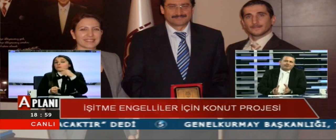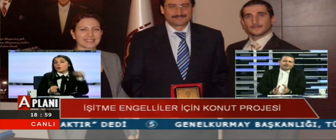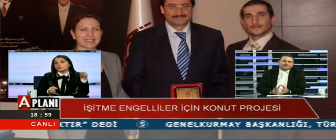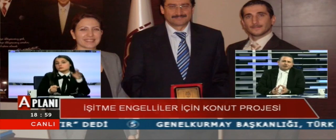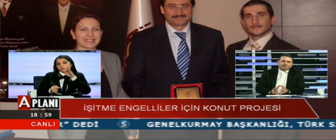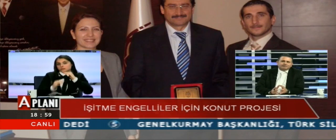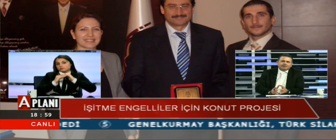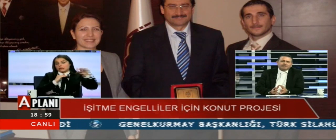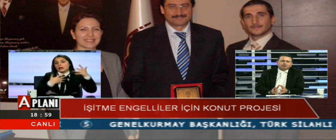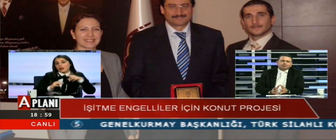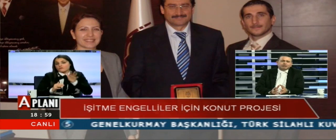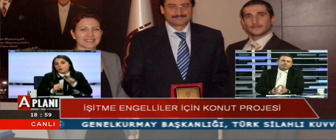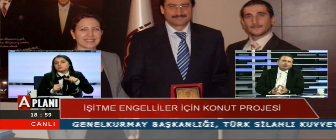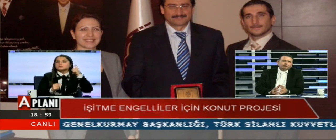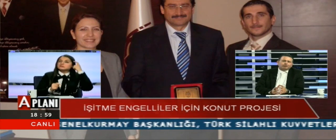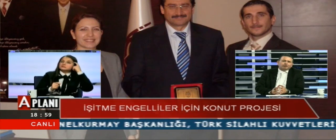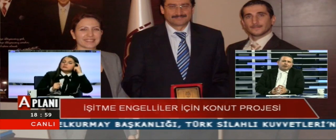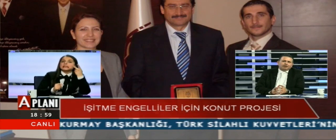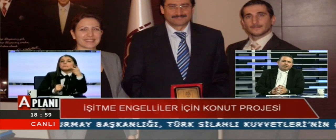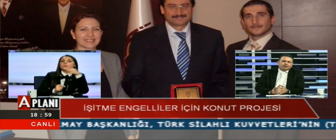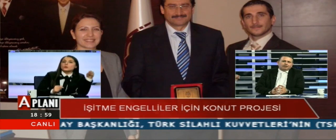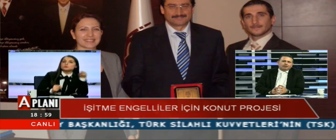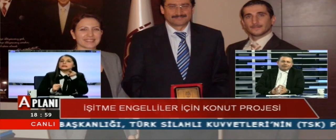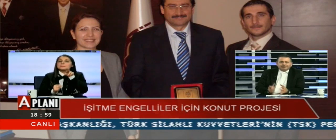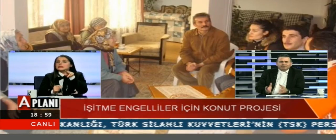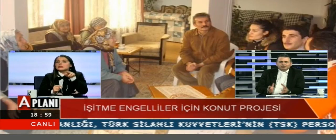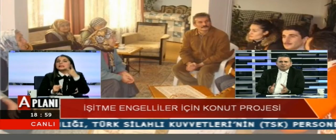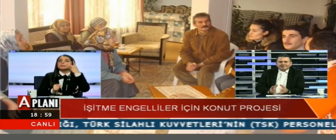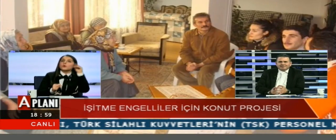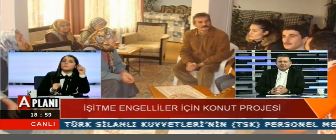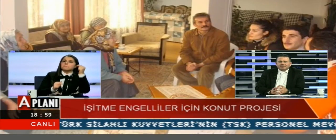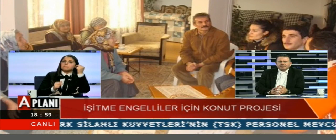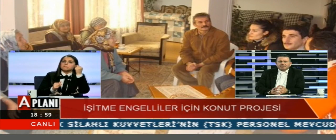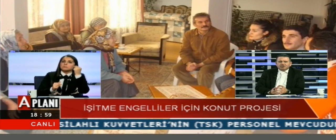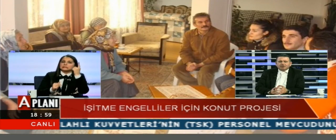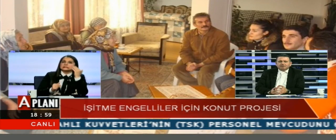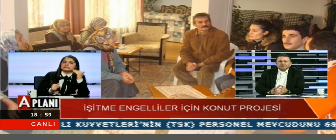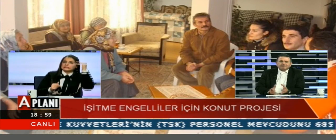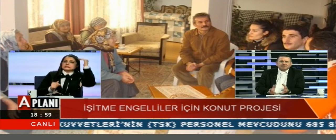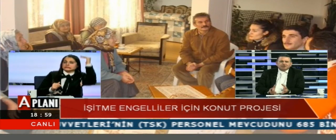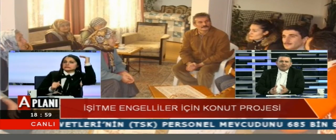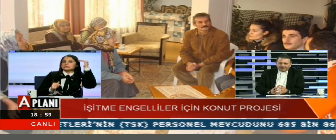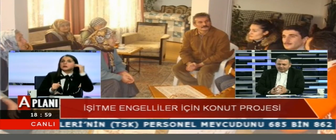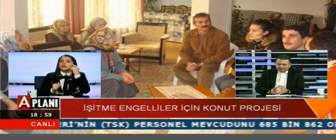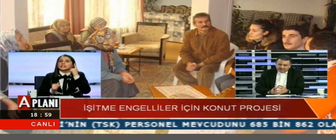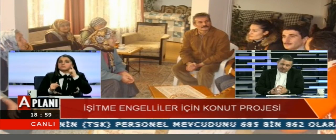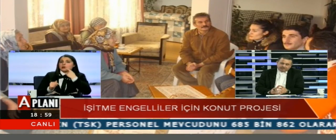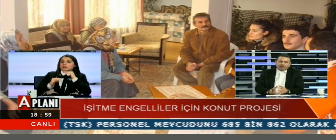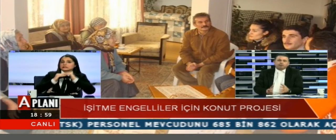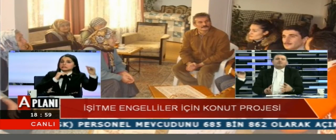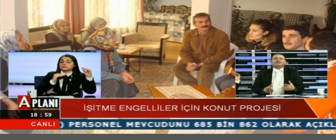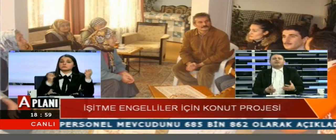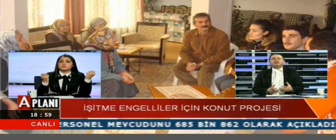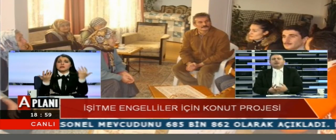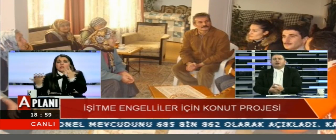engelli vatandaşlarımız var. Yaklaşık bunun 2 milyonu. Hatta 2 milyonu biraz zannedersem geçen bir işitme engelli sayısı sahip.